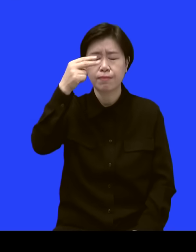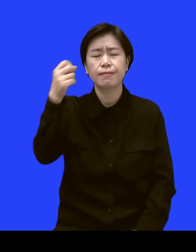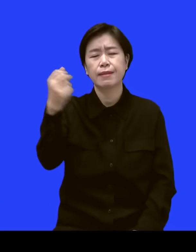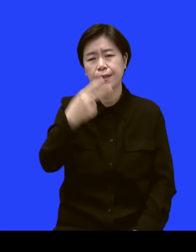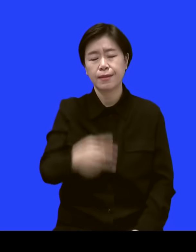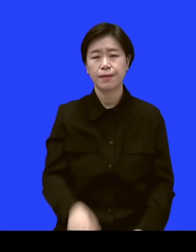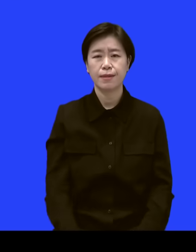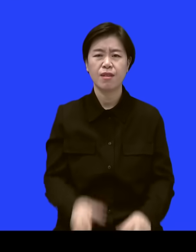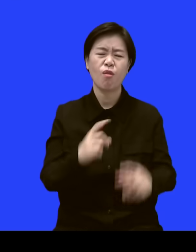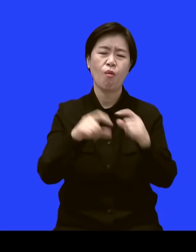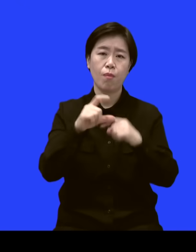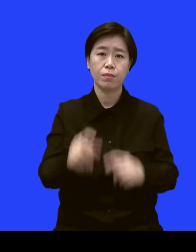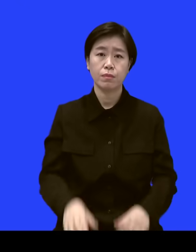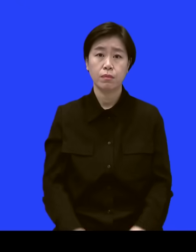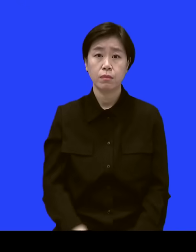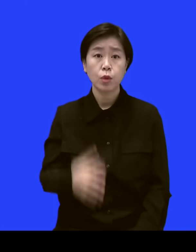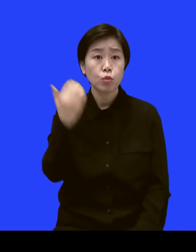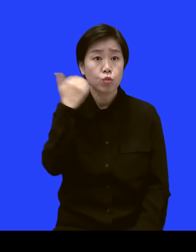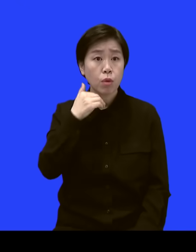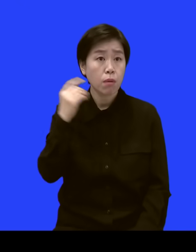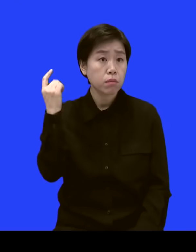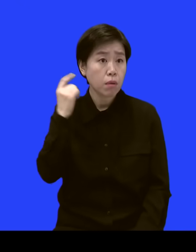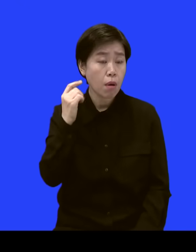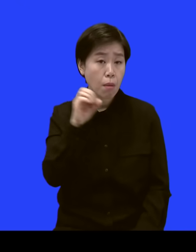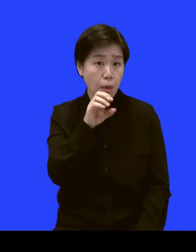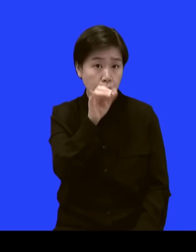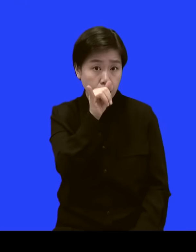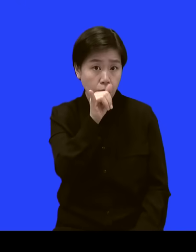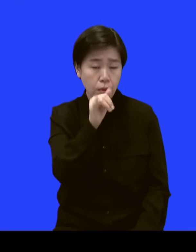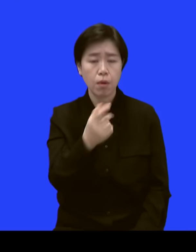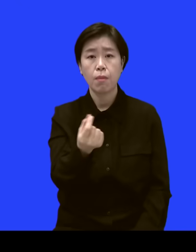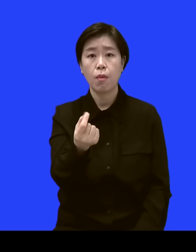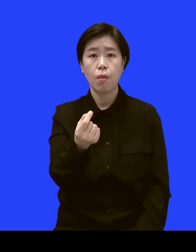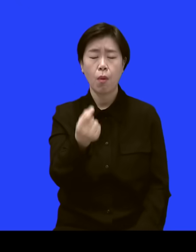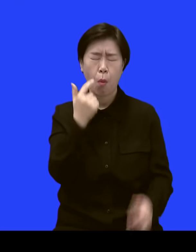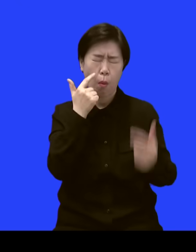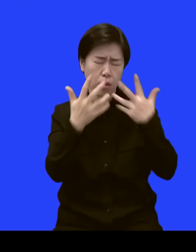해요? 똑똑히 들려요. 똑똑히 들리고 사람을 만났을 때